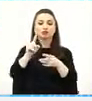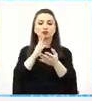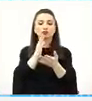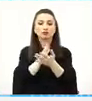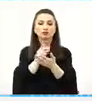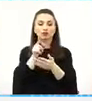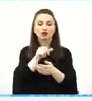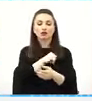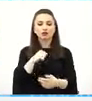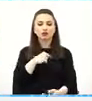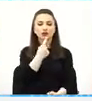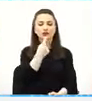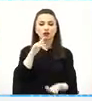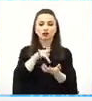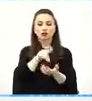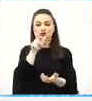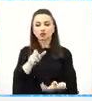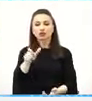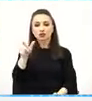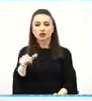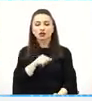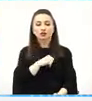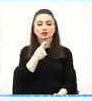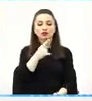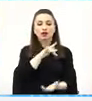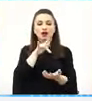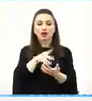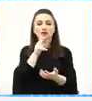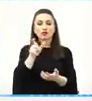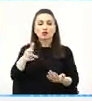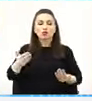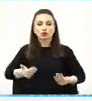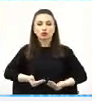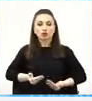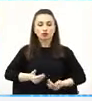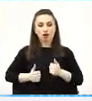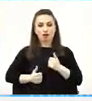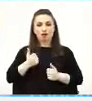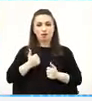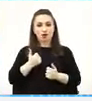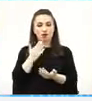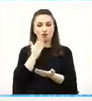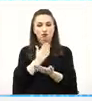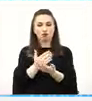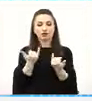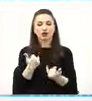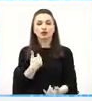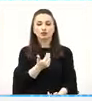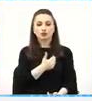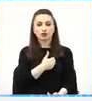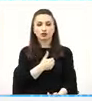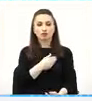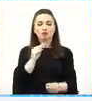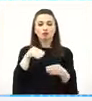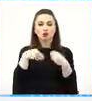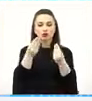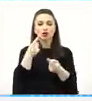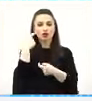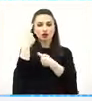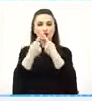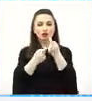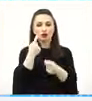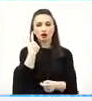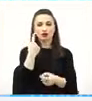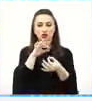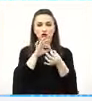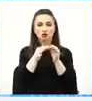რომელსაც თითეული თბილისელი, თითეული ამ ქალაქში მაცხოვრებელი ამაყობს. დღეს მინდა მოგაწოდოთ ინფორმაცია